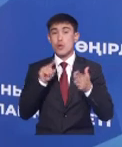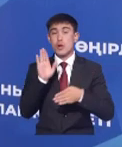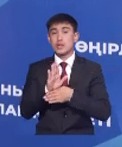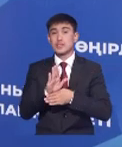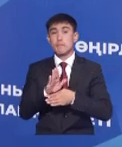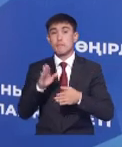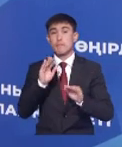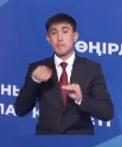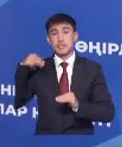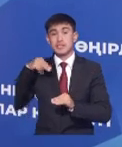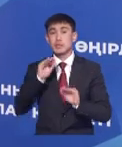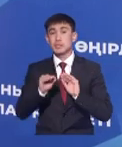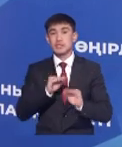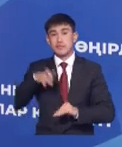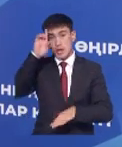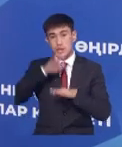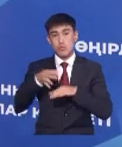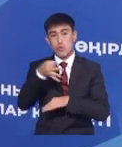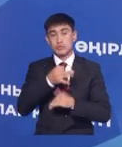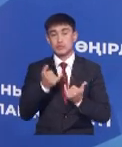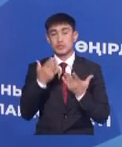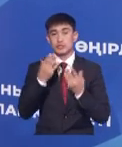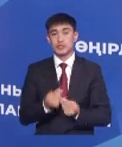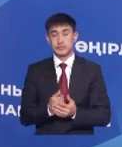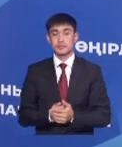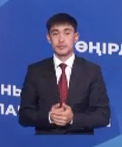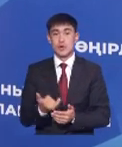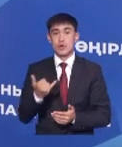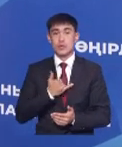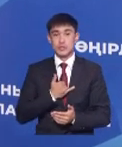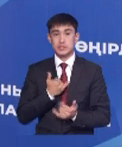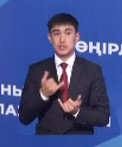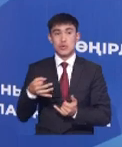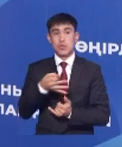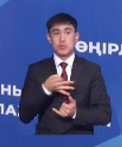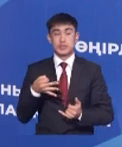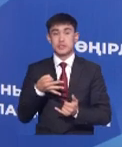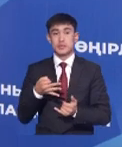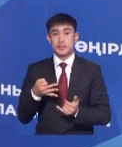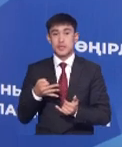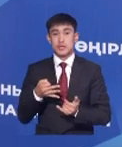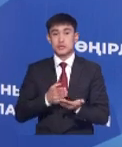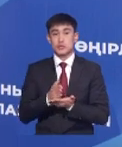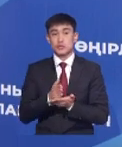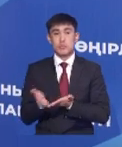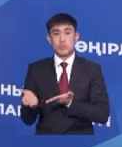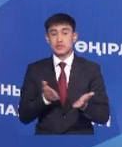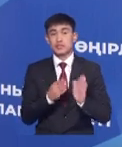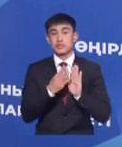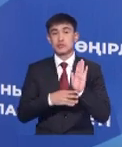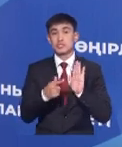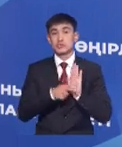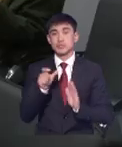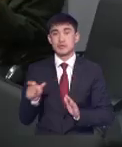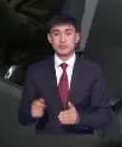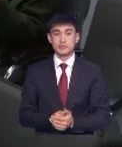и постановления акима области. На сегодняшний день у нас уже с нашей области в ряды пограничной службы призвано 97